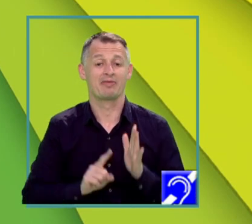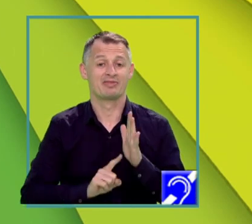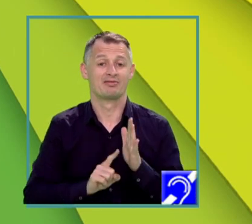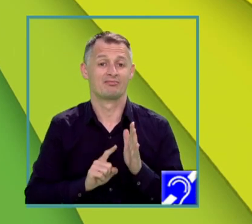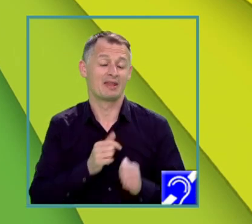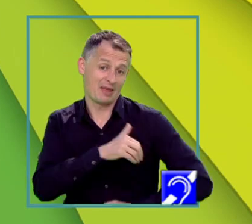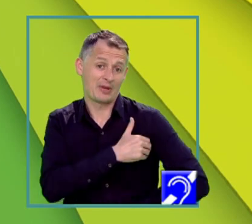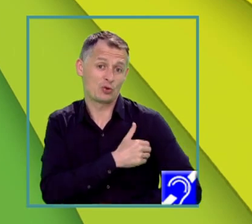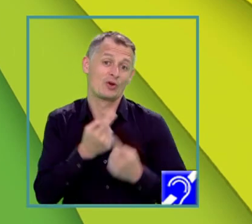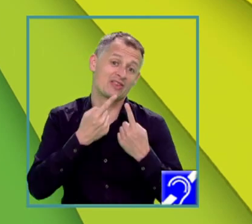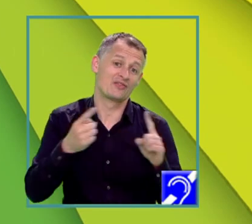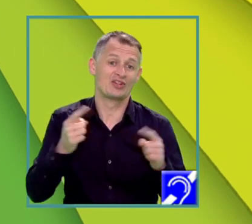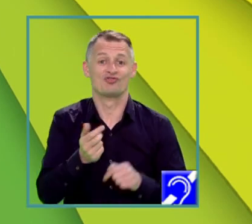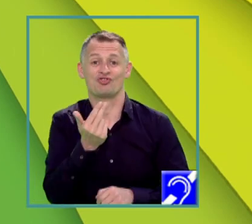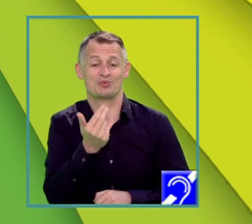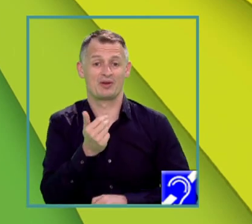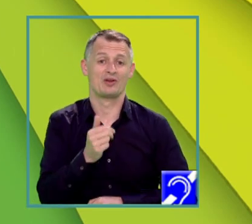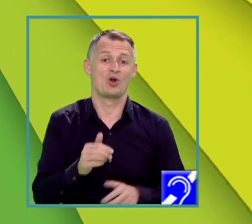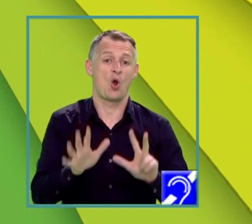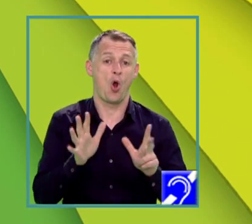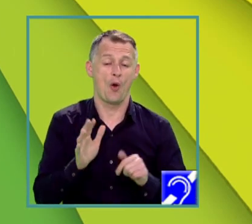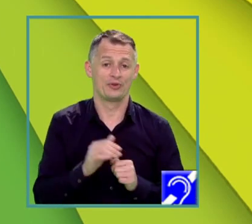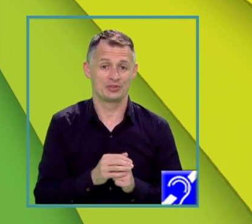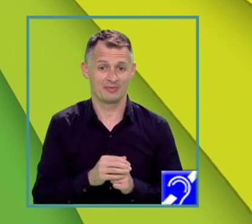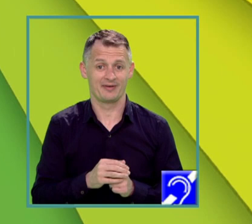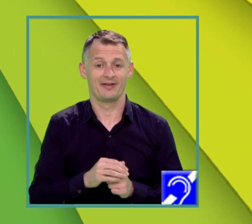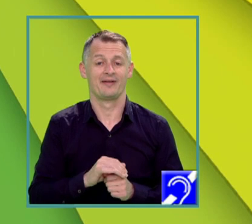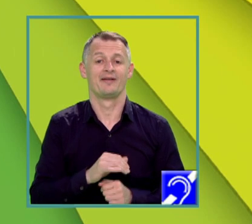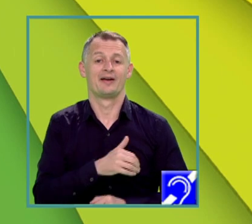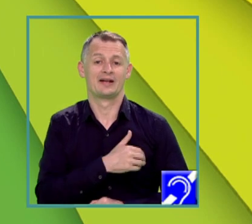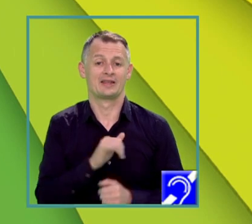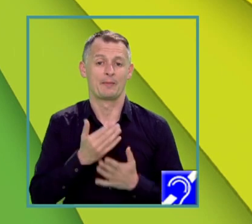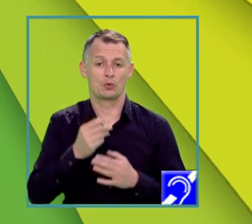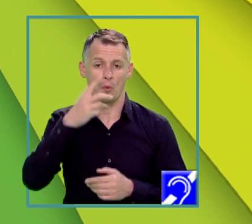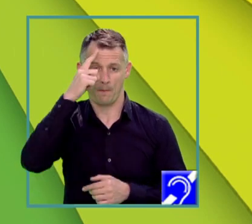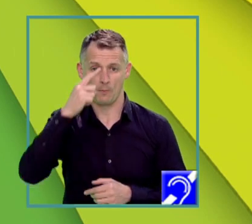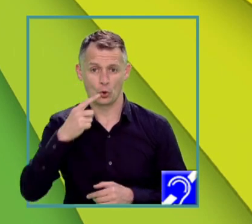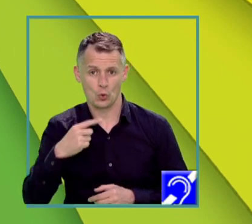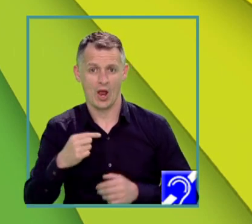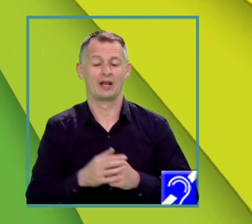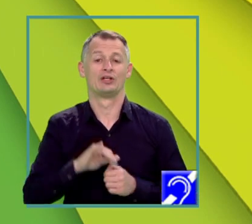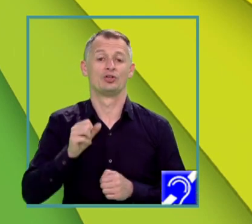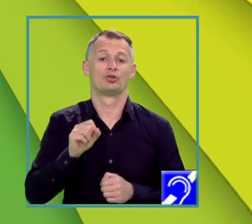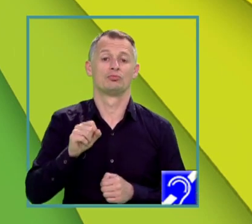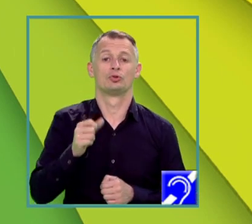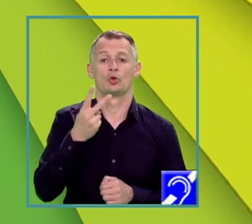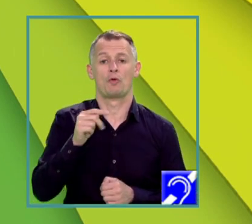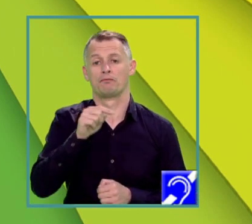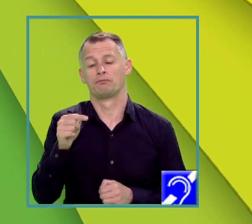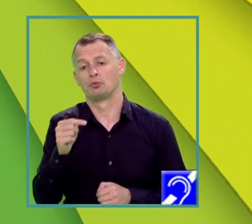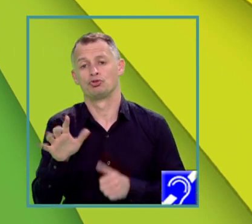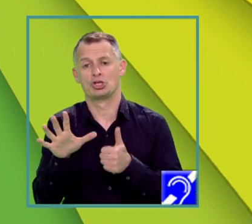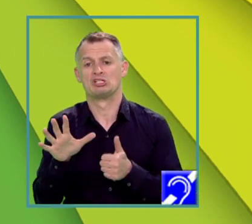puțin diferite 15 18 grade pentru Portugalia în sud și 26 grade Celsius în centrul